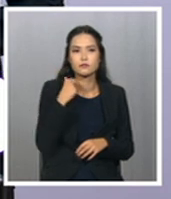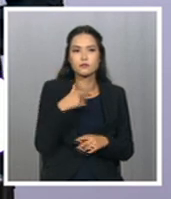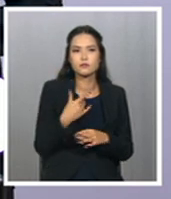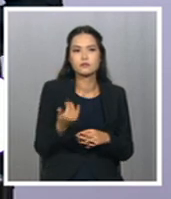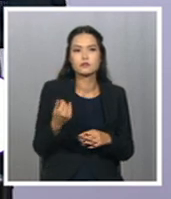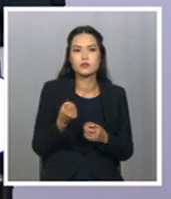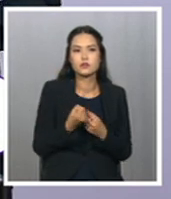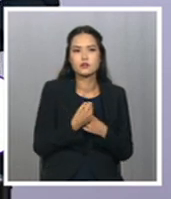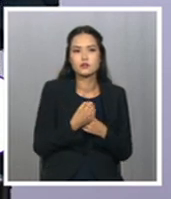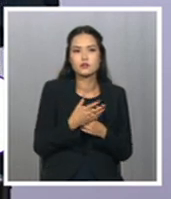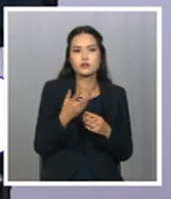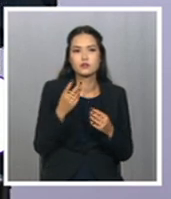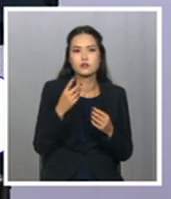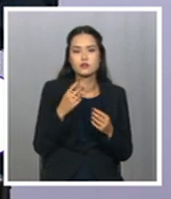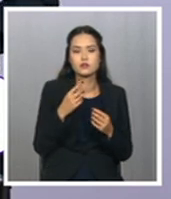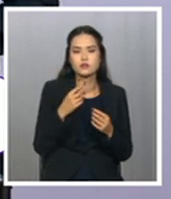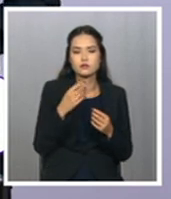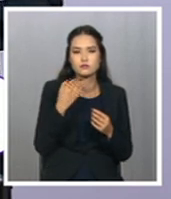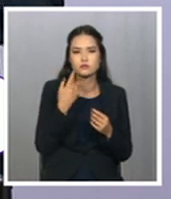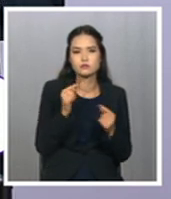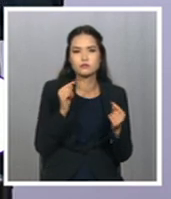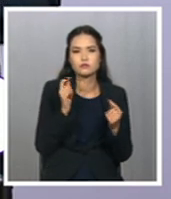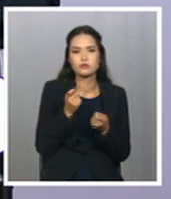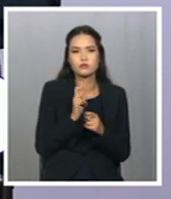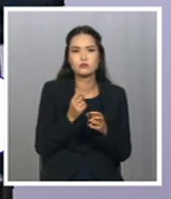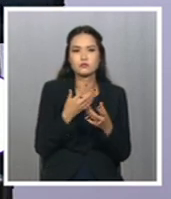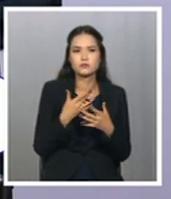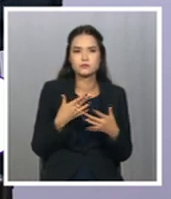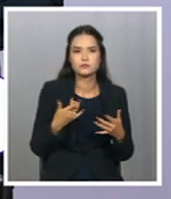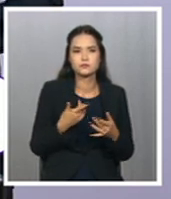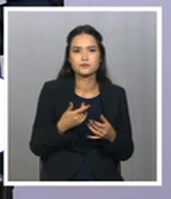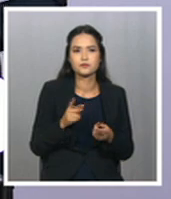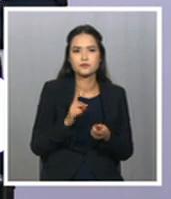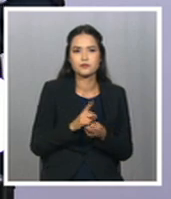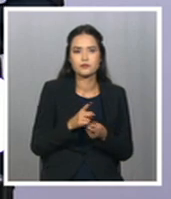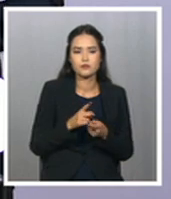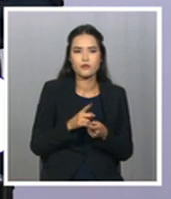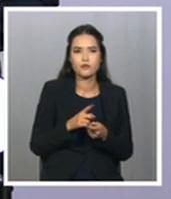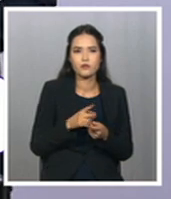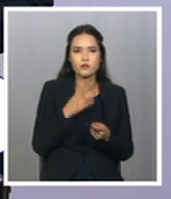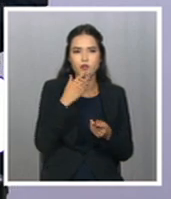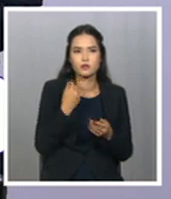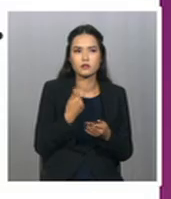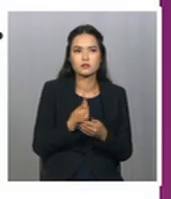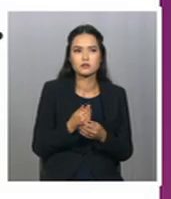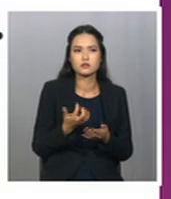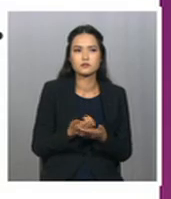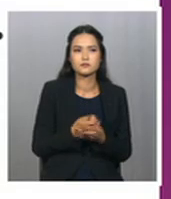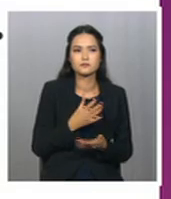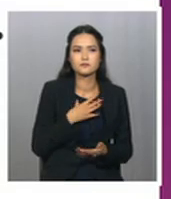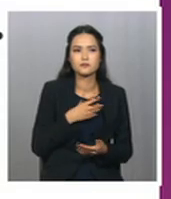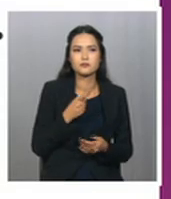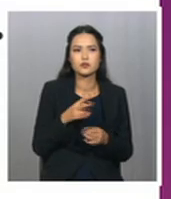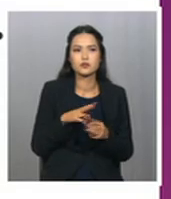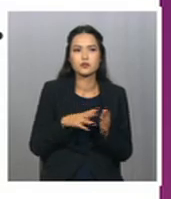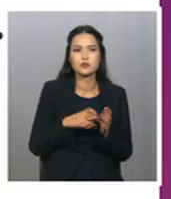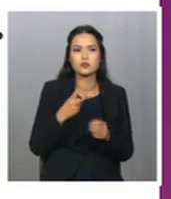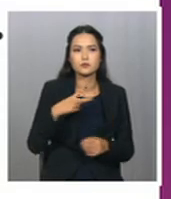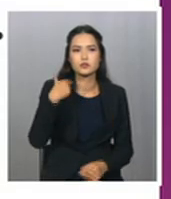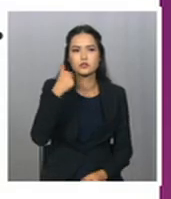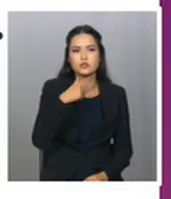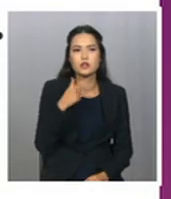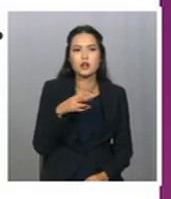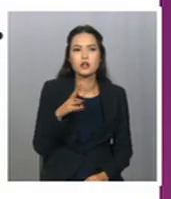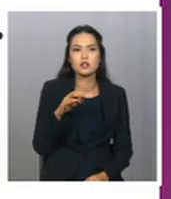дүниежүзілік соғысқа ат салысу қажеттілігін алдыға тартқан тұлғалардың бірі болып табылған еді. 1921 жылы